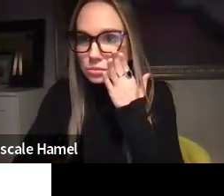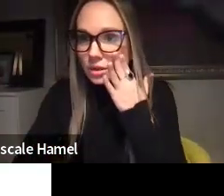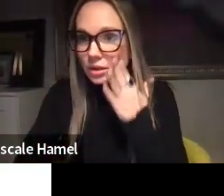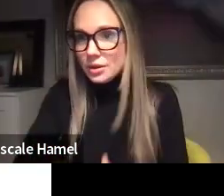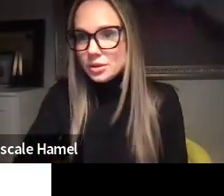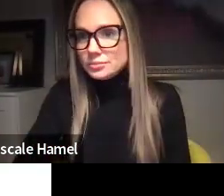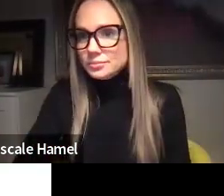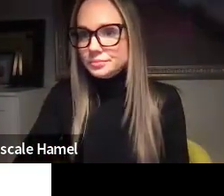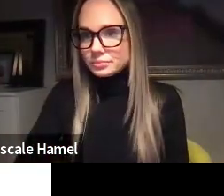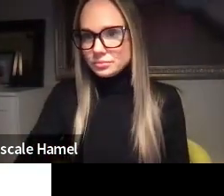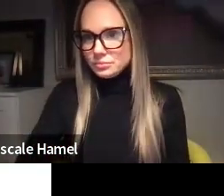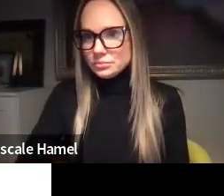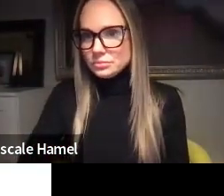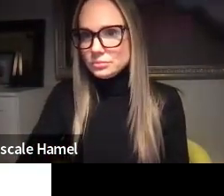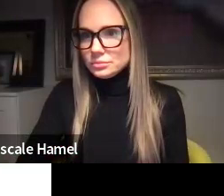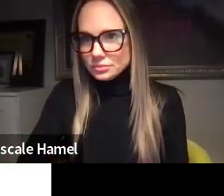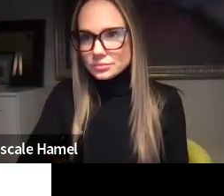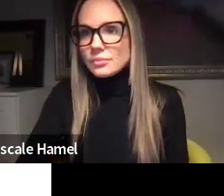silhouette.